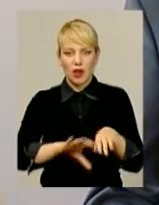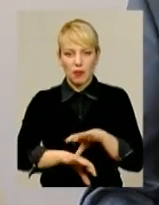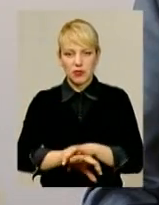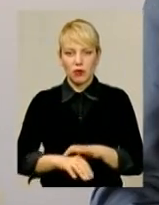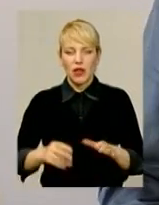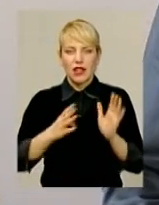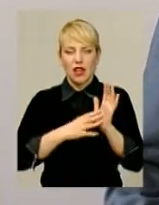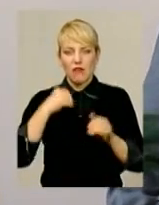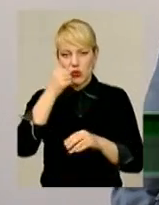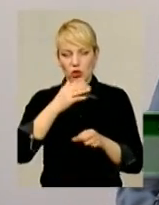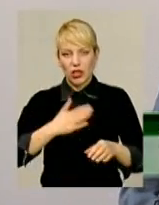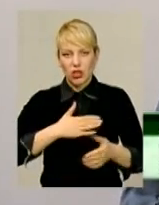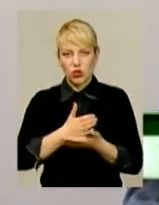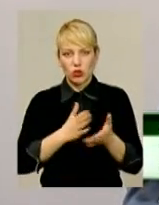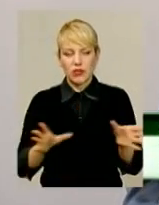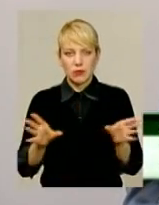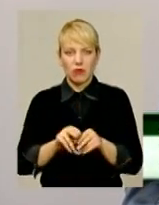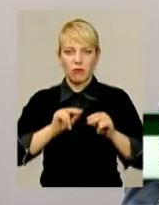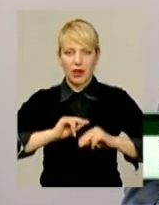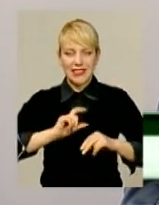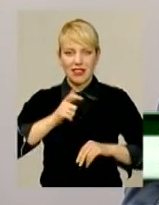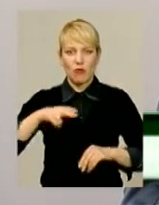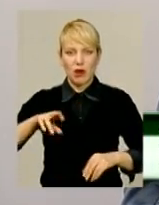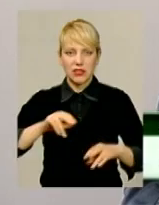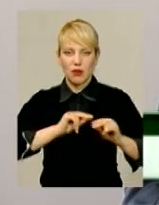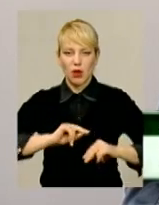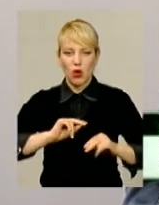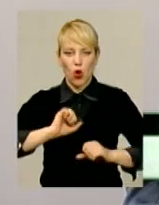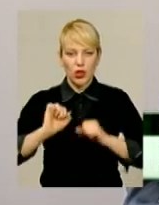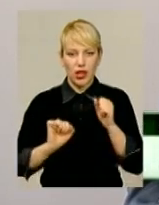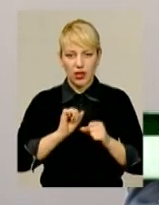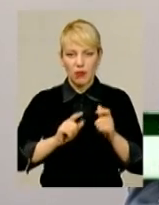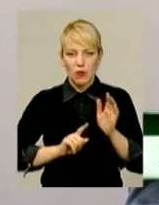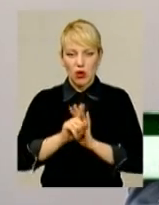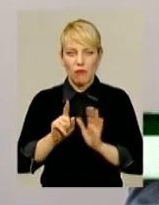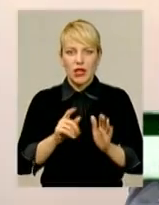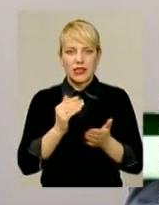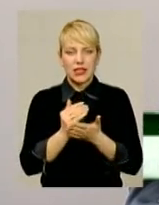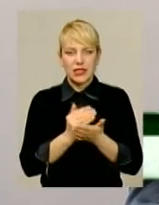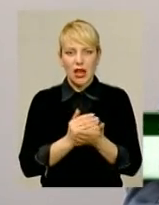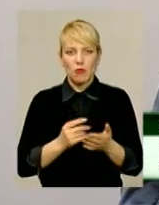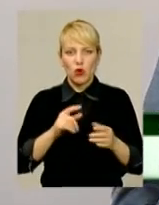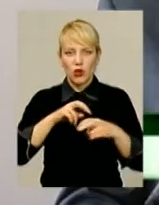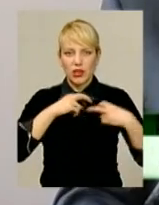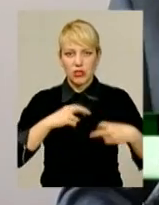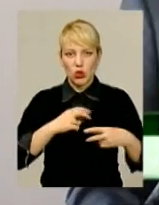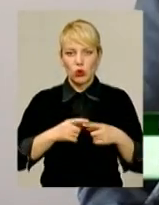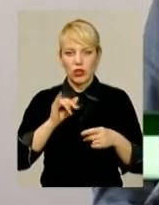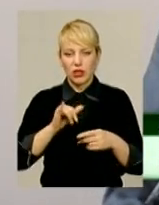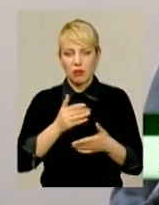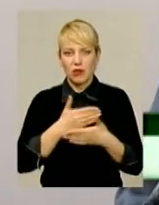служба в тісній співпраці з європейськими колегами розпочала впровадження систем аналізу ризиків та кримінального аналізу. Ми